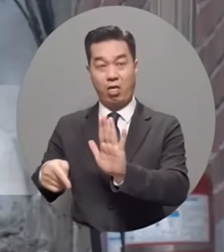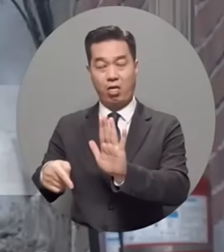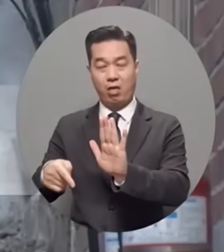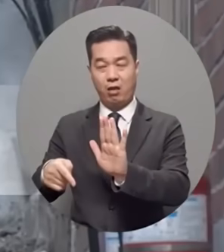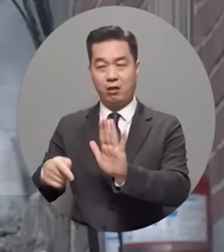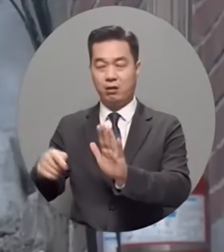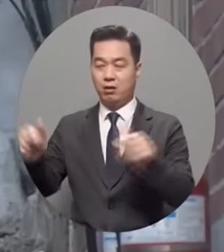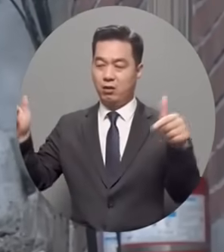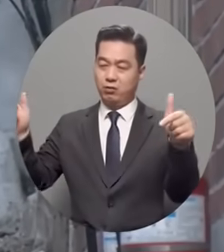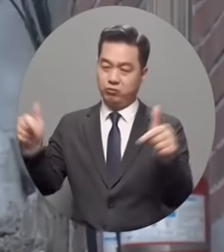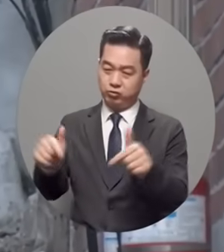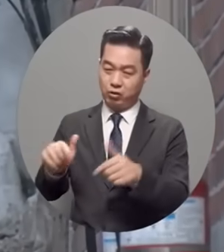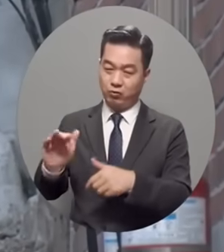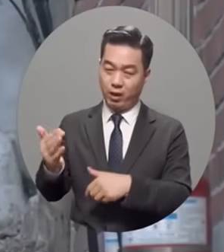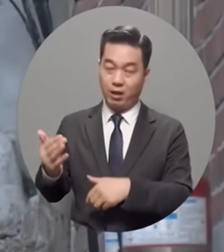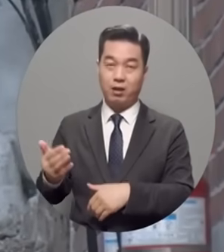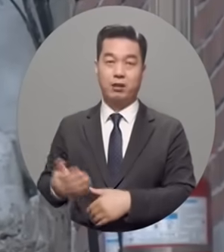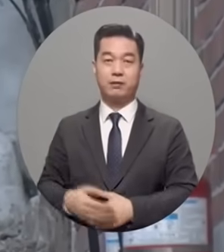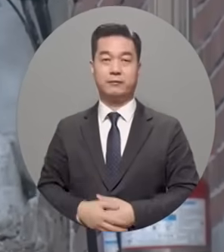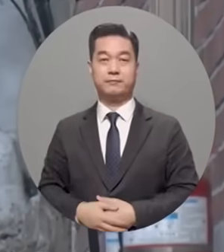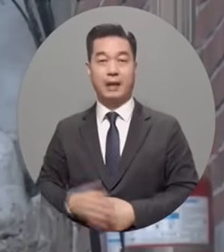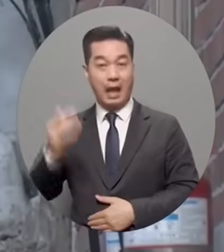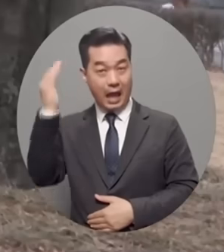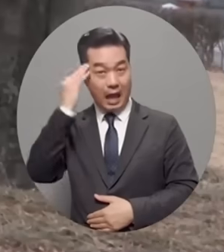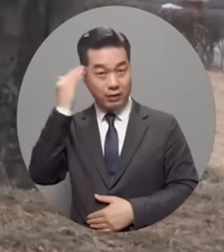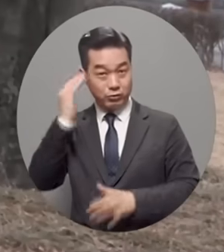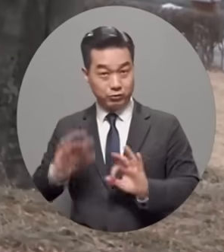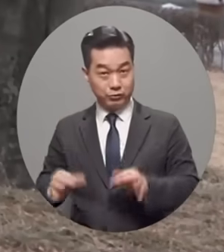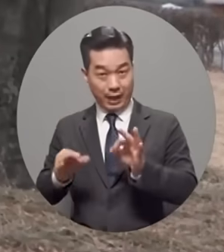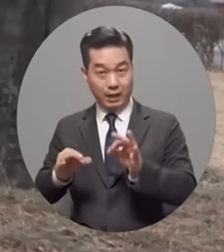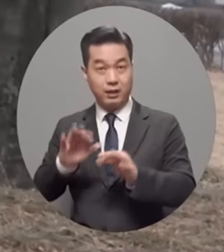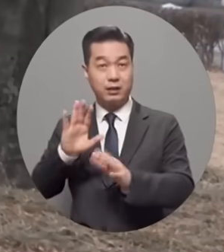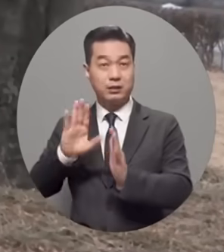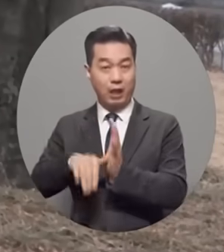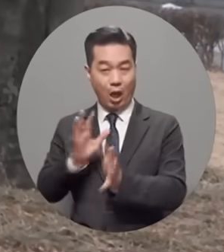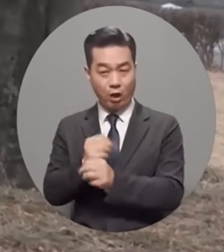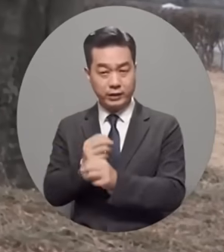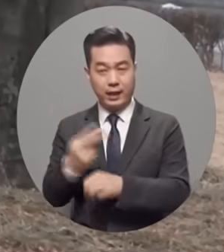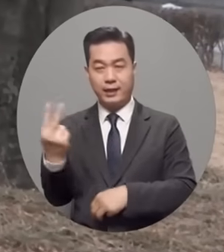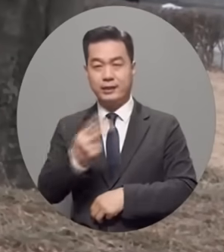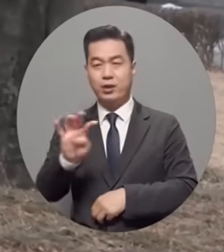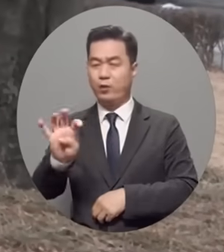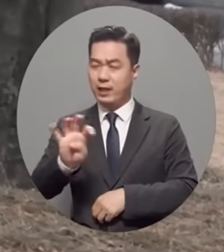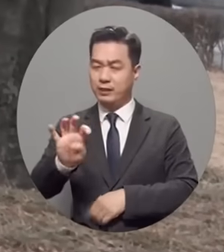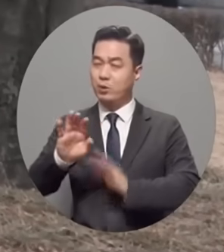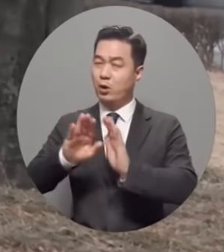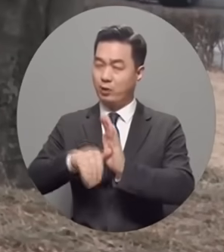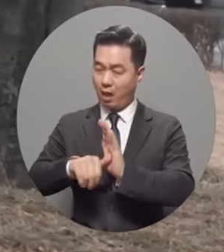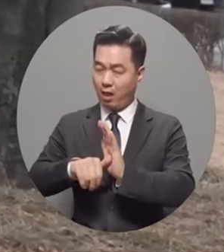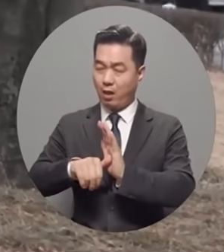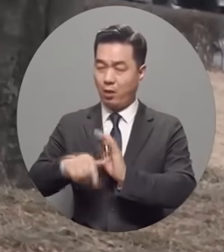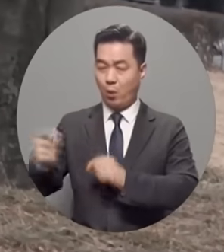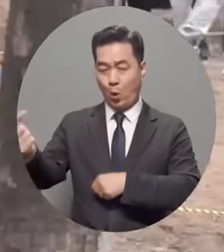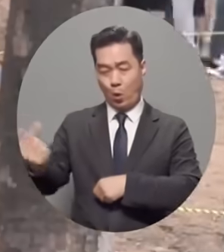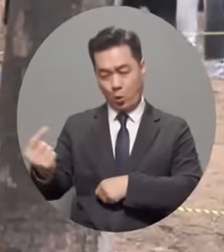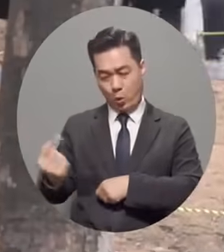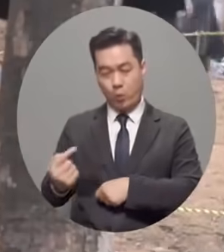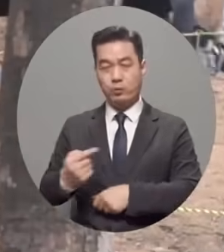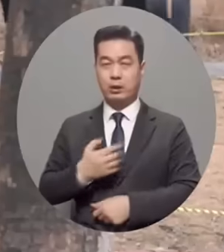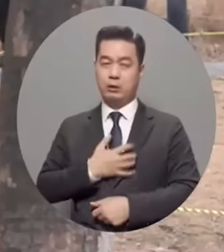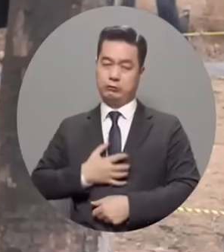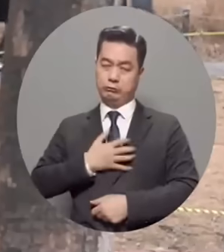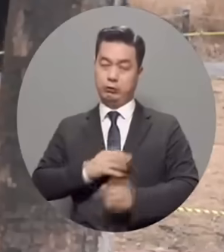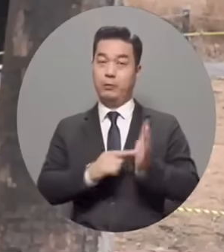역성장이 나타나게 됩니다. 한국은행은 그 시점이 2040년대로 앞당겨질 거라는 더 우울한 경고를